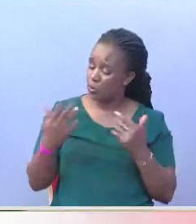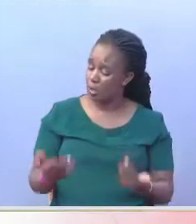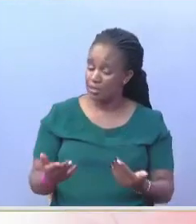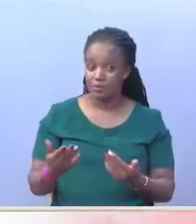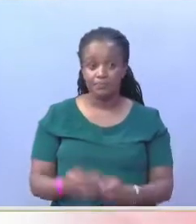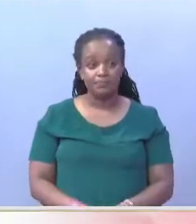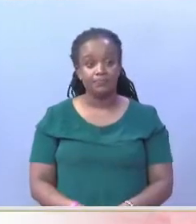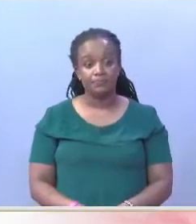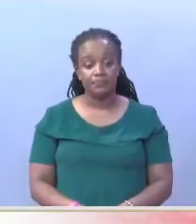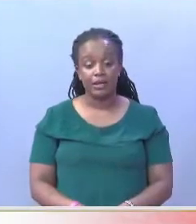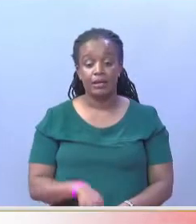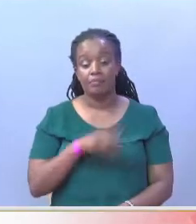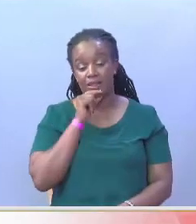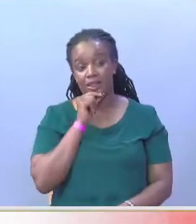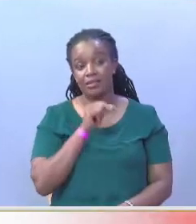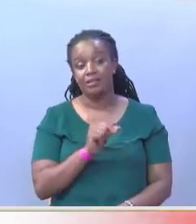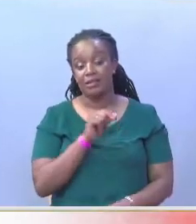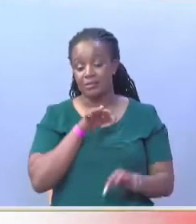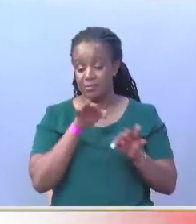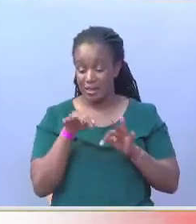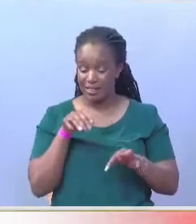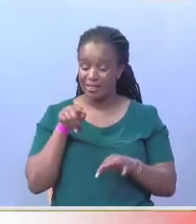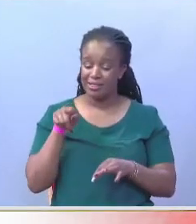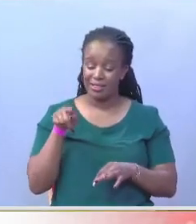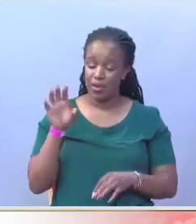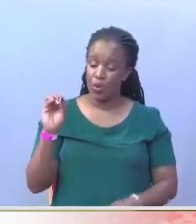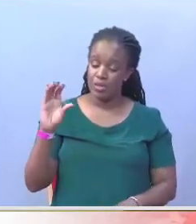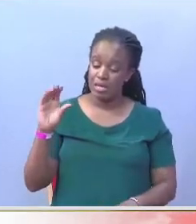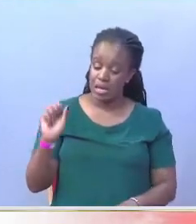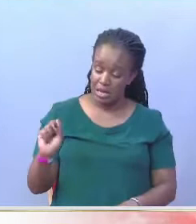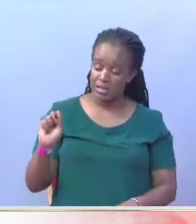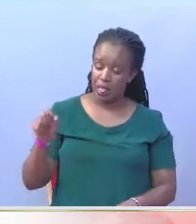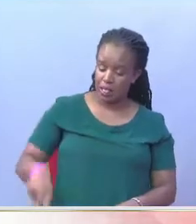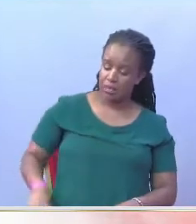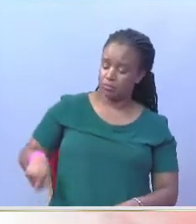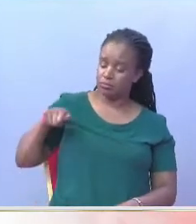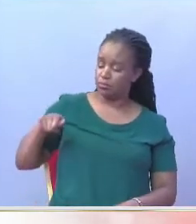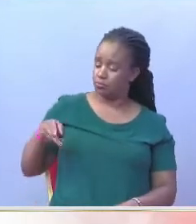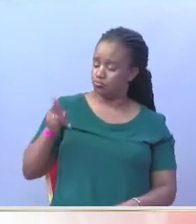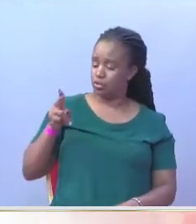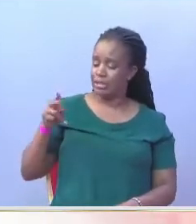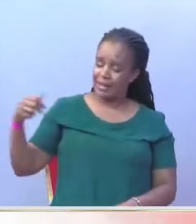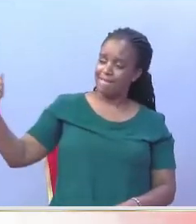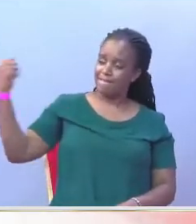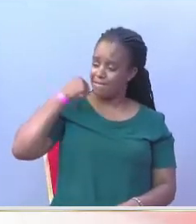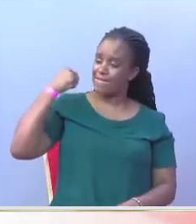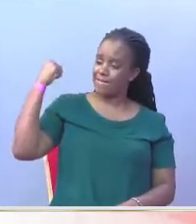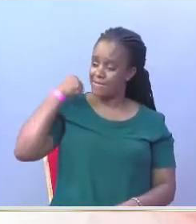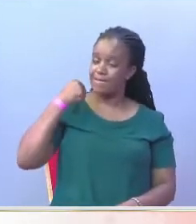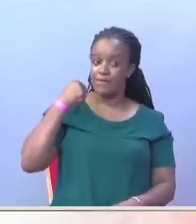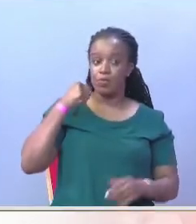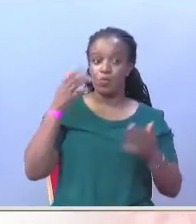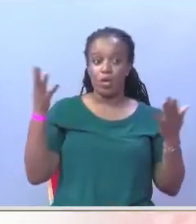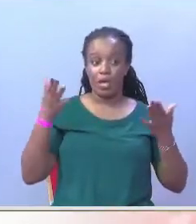to Mogai, it is at this juncture when the OCS drew his pistol and started hitting him on the face, where he